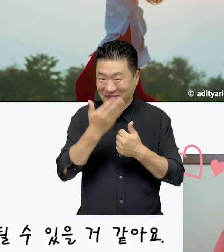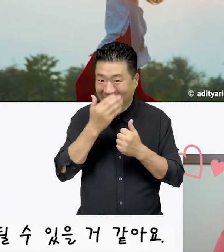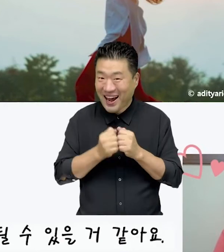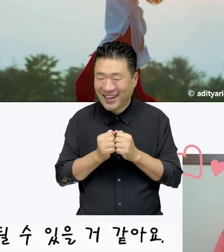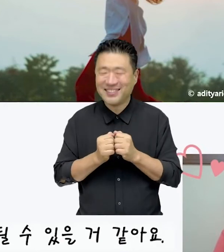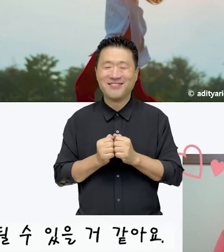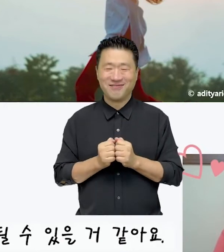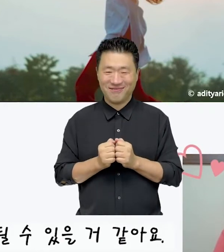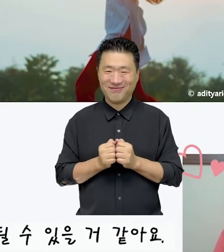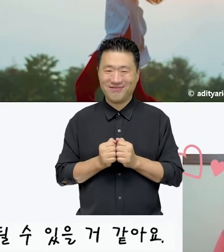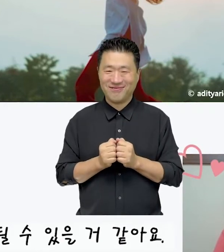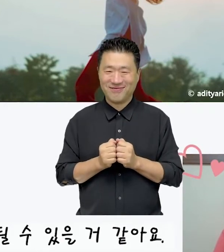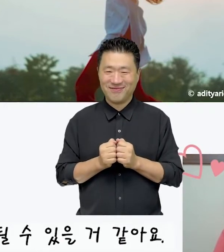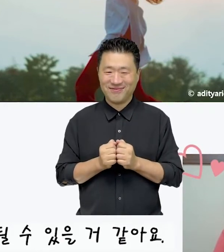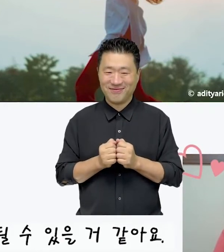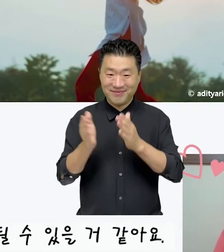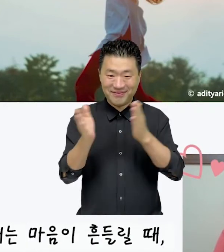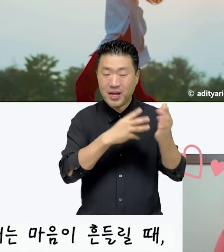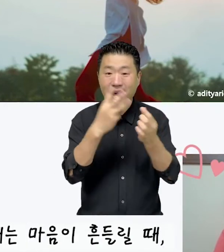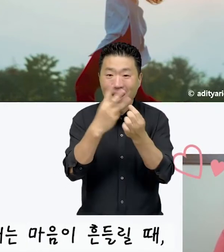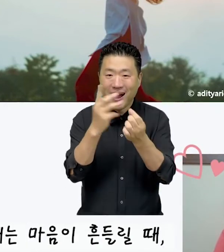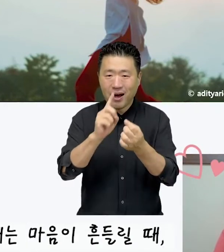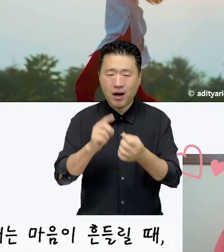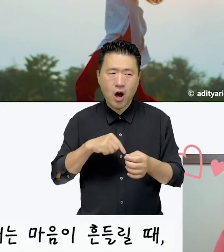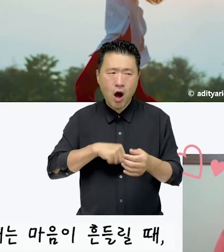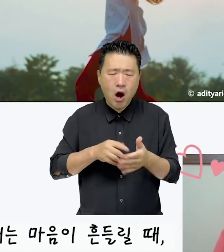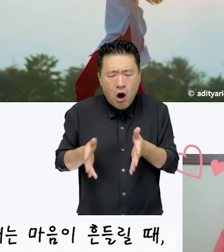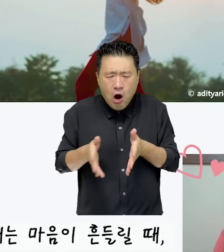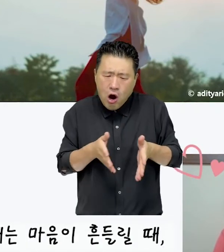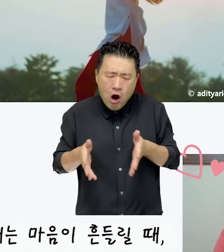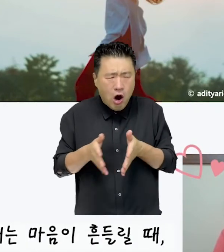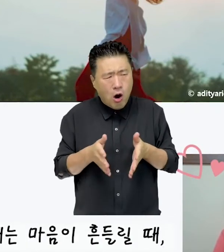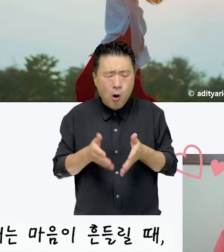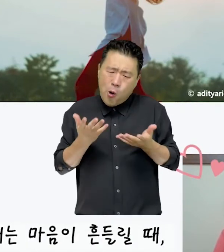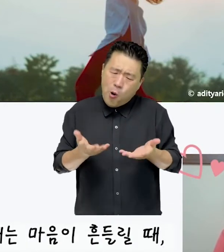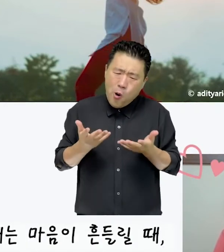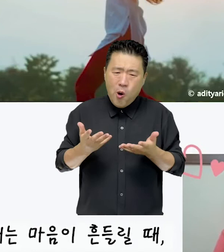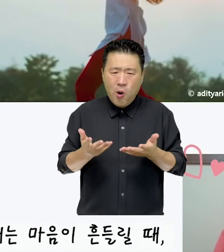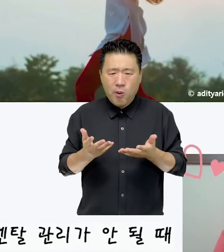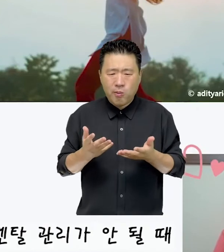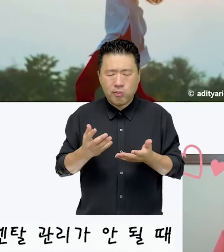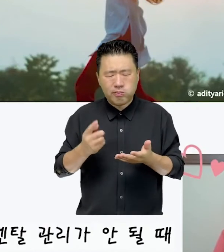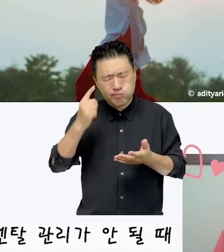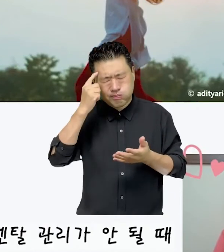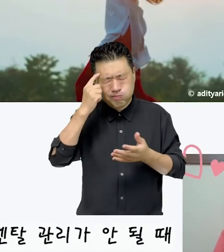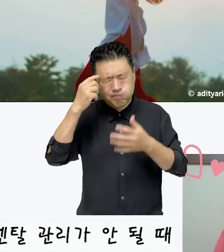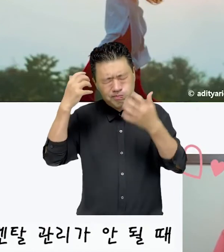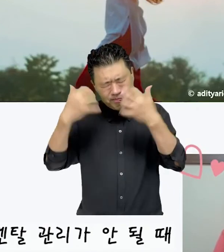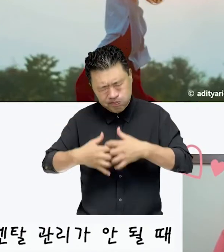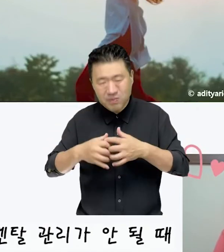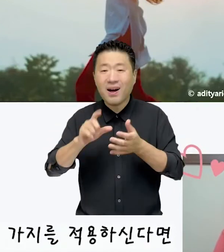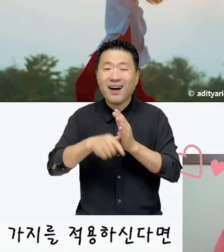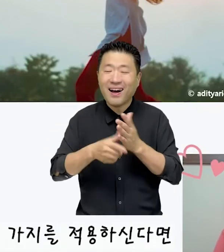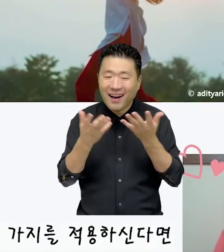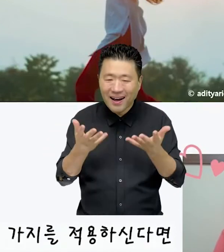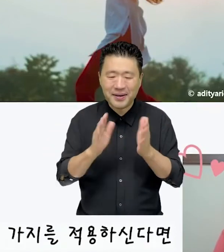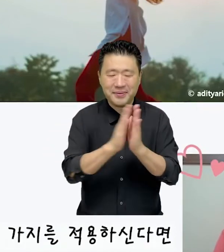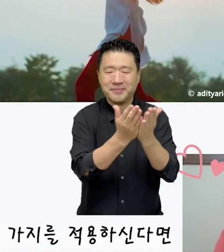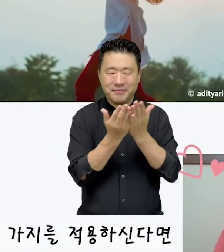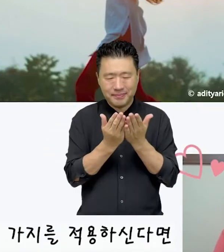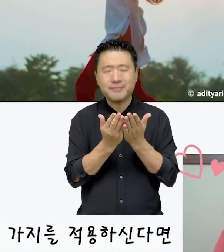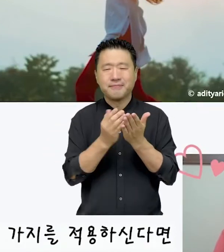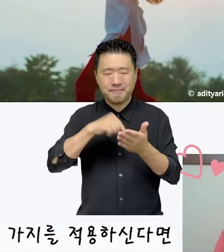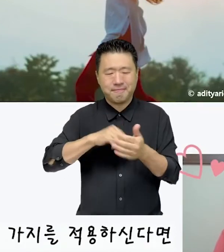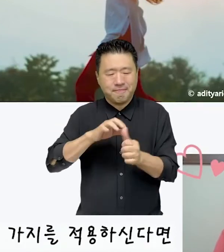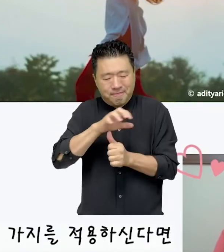도움이 될 수 있을 것 같아요. 그리고 세 번째는 마음이 흔들릴 때 멘탈 관리가 안 될 때 좀 저희